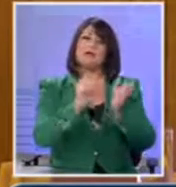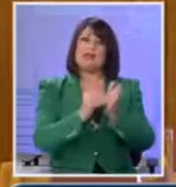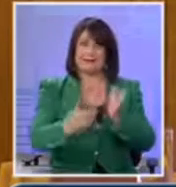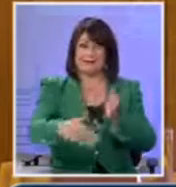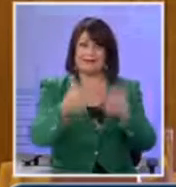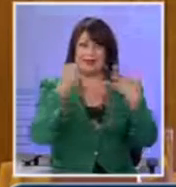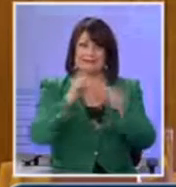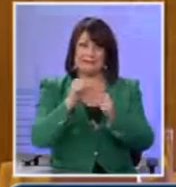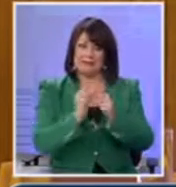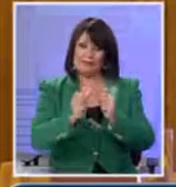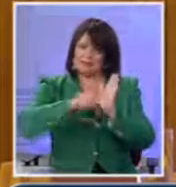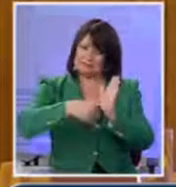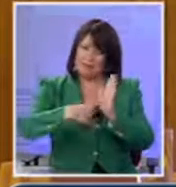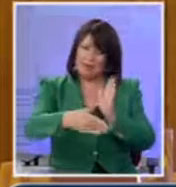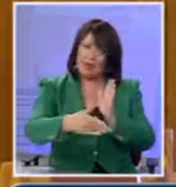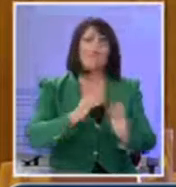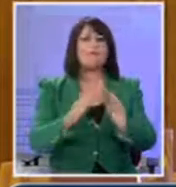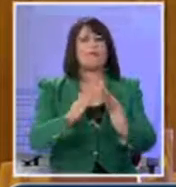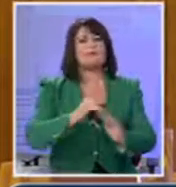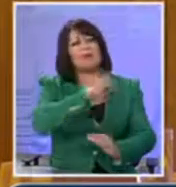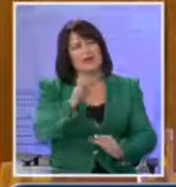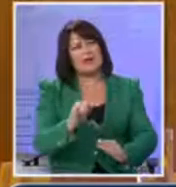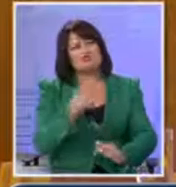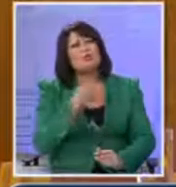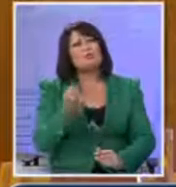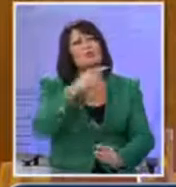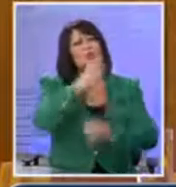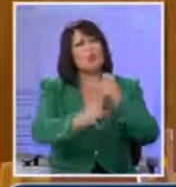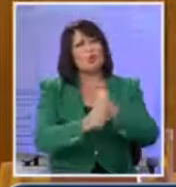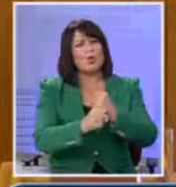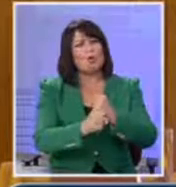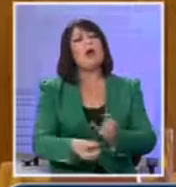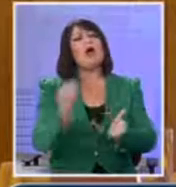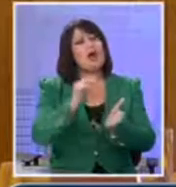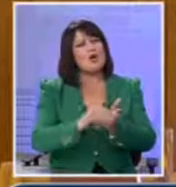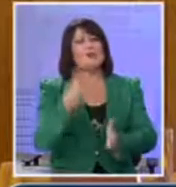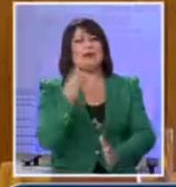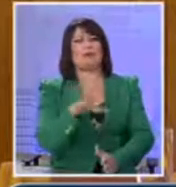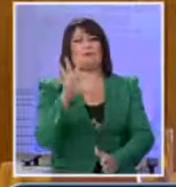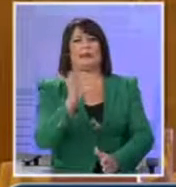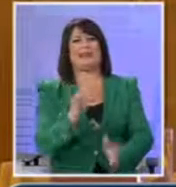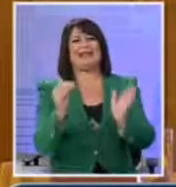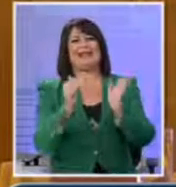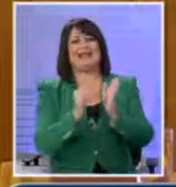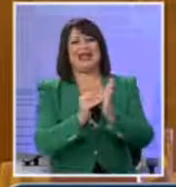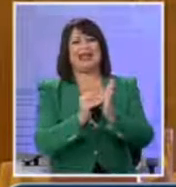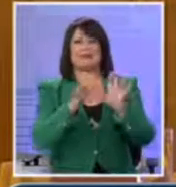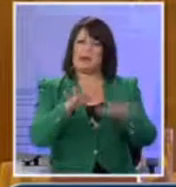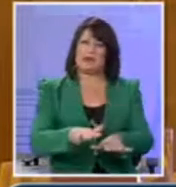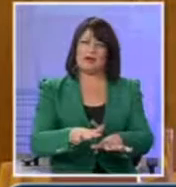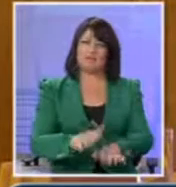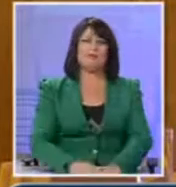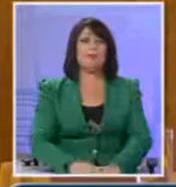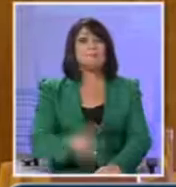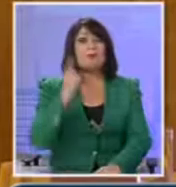6 μήνες και από το Μάρτιο μέχρι το τέλος του επόμενου χρόνου άλλους 150. Δεν ξέρω από πού 150.000. Δεν